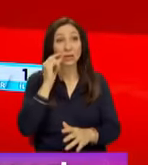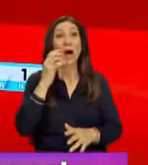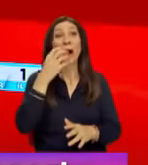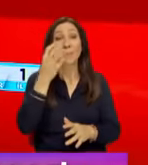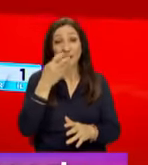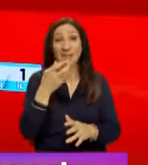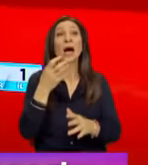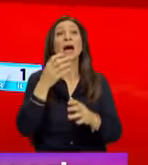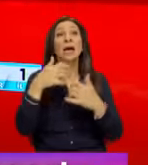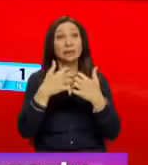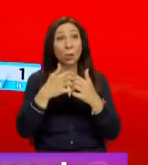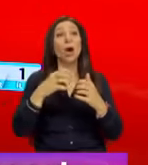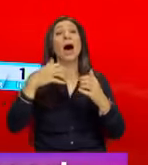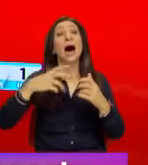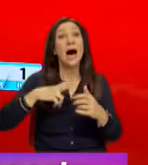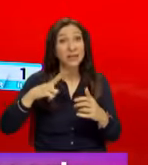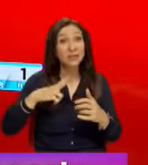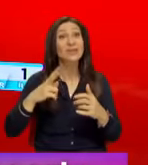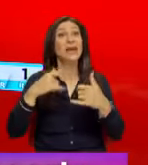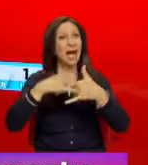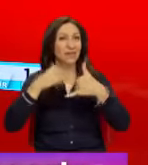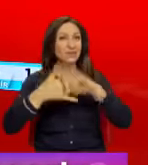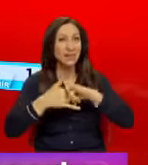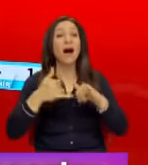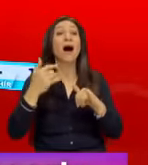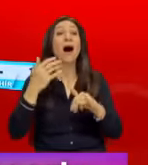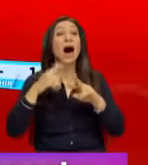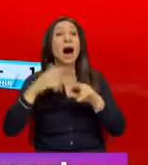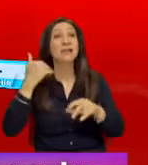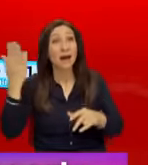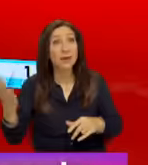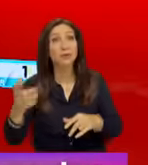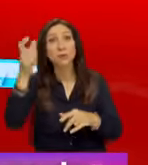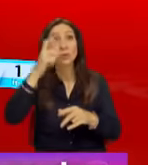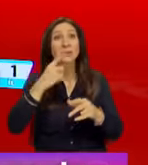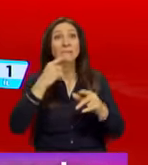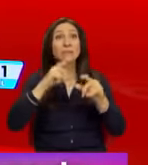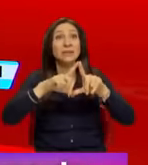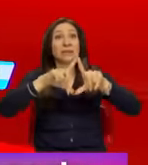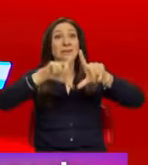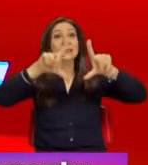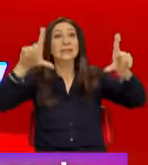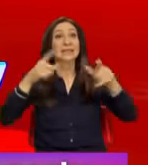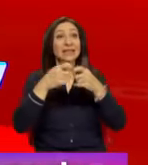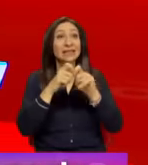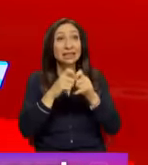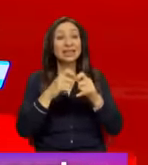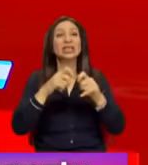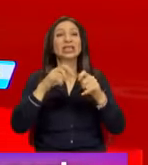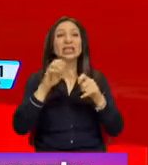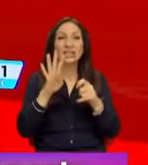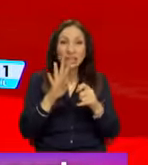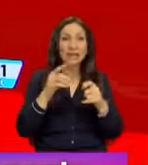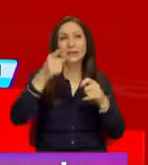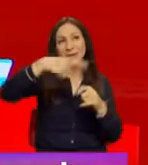Amasya, Kastamonu, Sinop, Artvin, Ardahan görüyorsunuz Türkiye'nin nasıl da kızardığını Kırıkkale ile Kırşehir ile